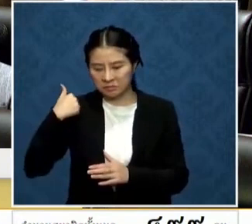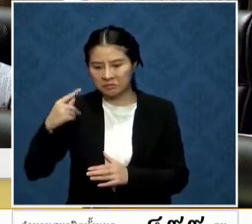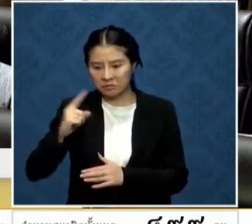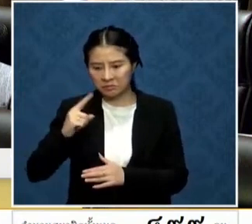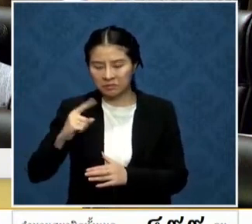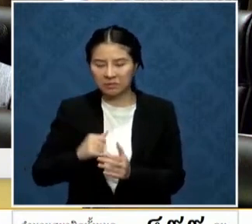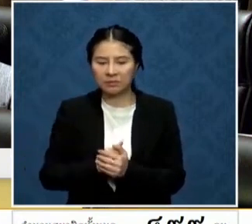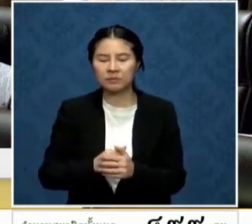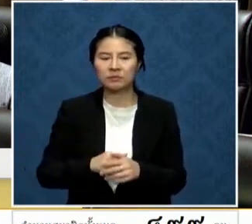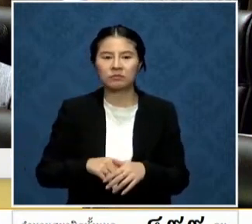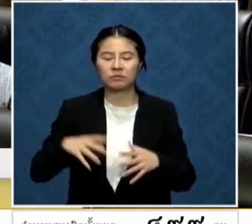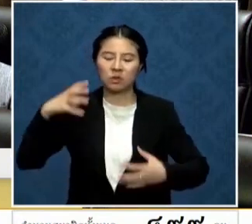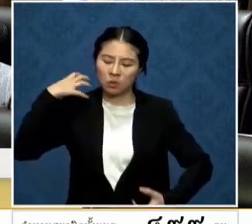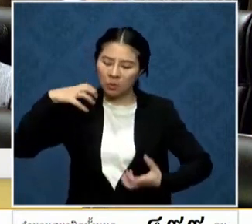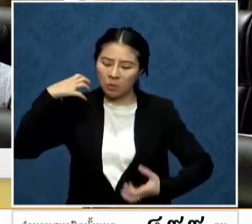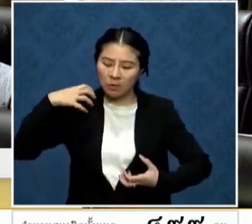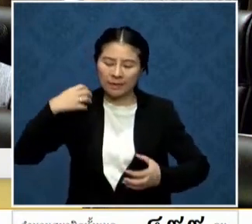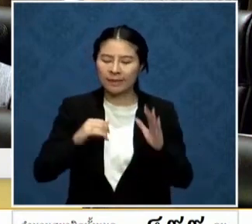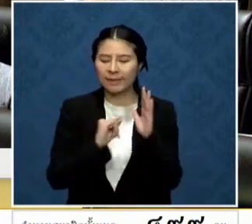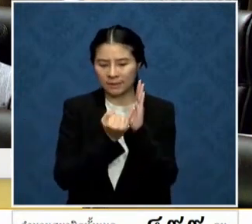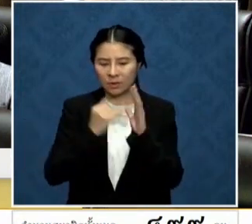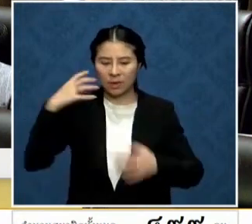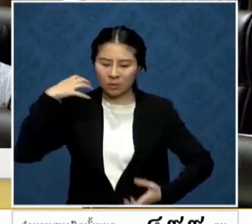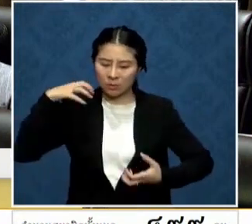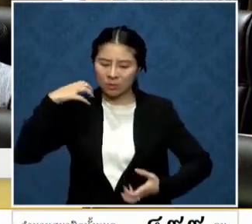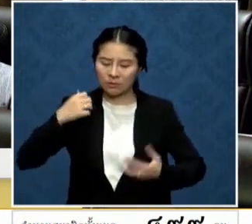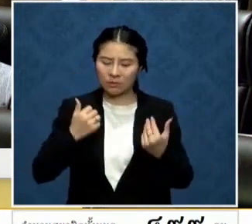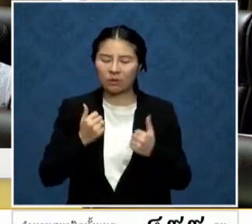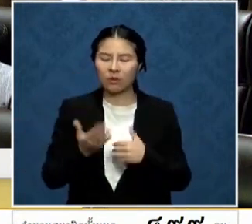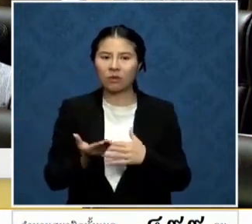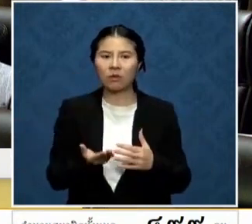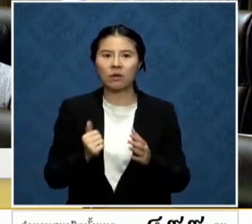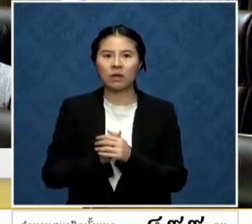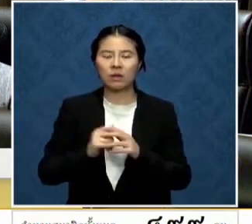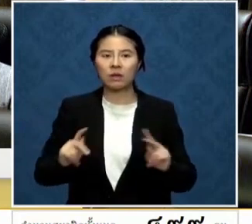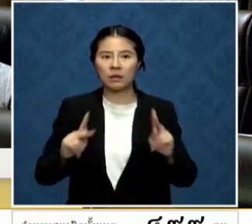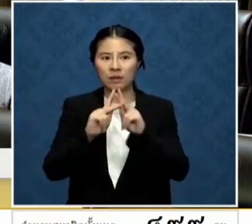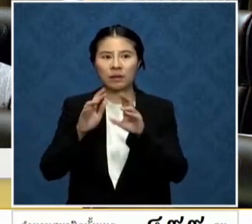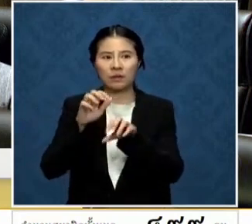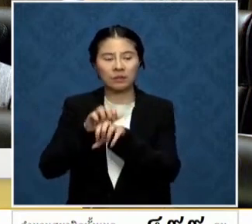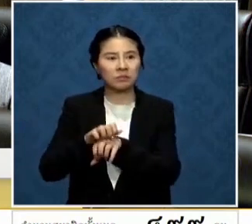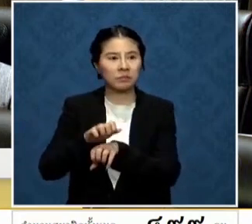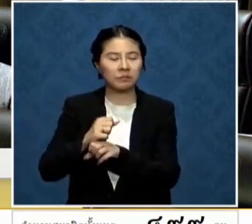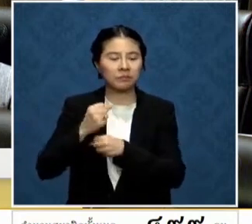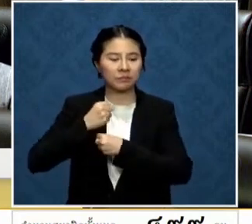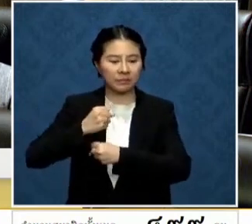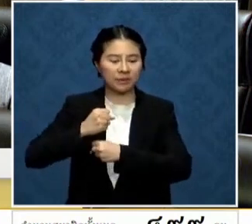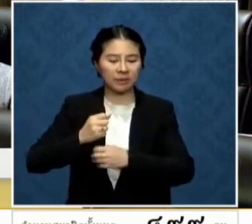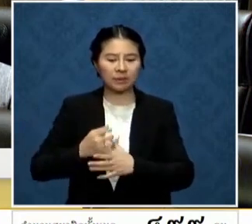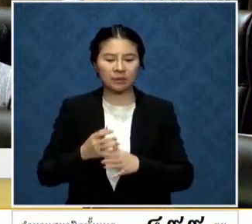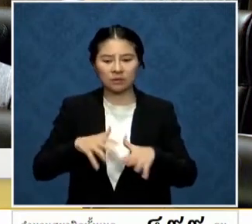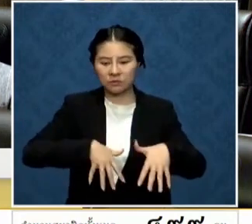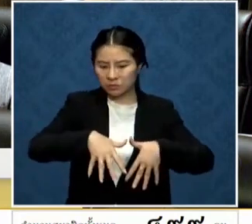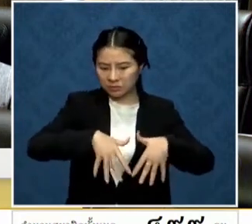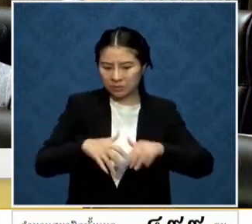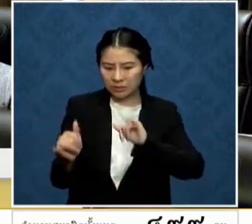นะครับหรือเรื่องนี้อาจจะให้ทางกรรมาธิการทหารไปขอประสานงานกับทางกระทรวงกลาผมขอใช้พื้นที่สักโซนนึงให้ชุมชนเข้าไปมีส่วนร่วมในการดูแลและ